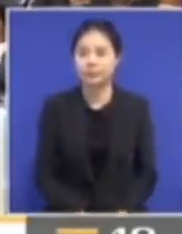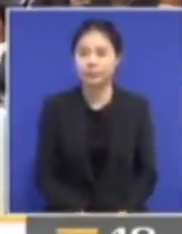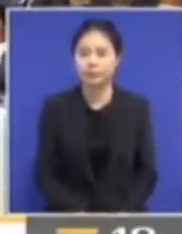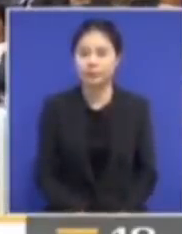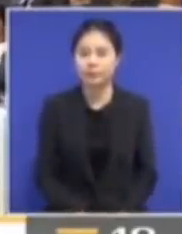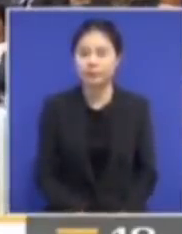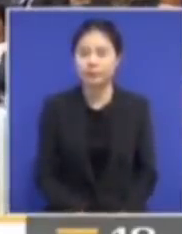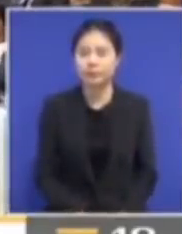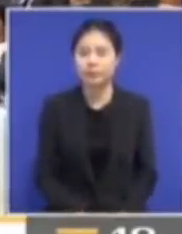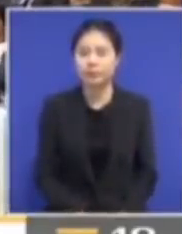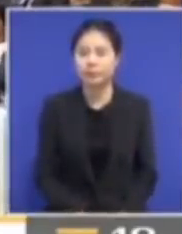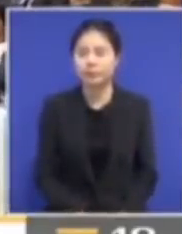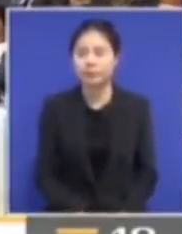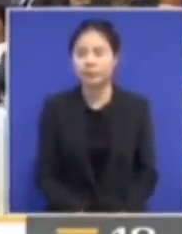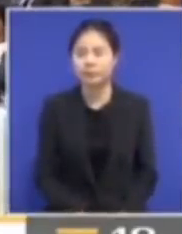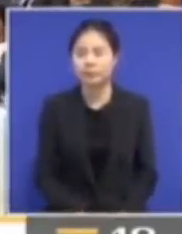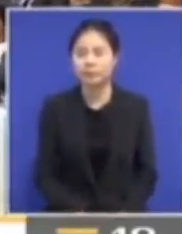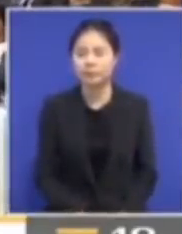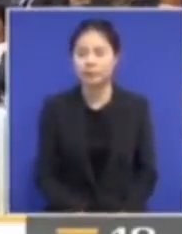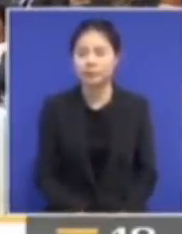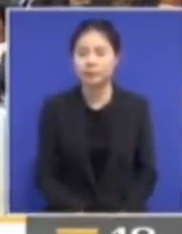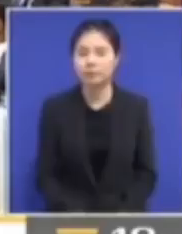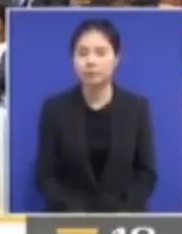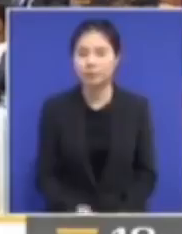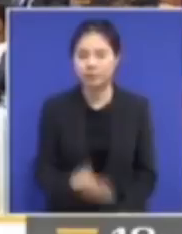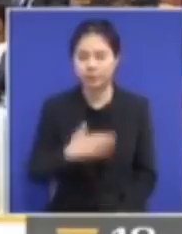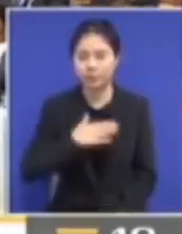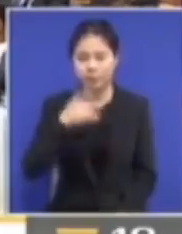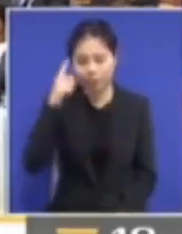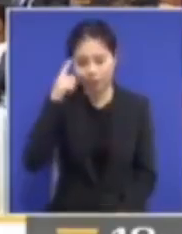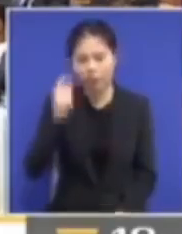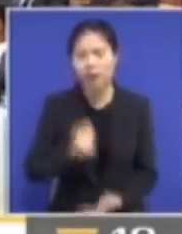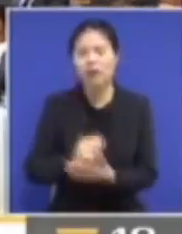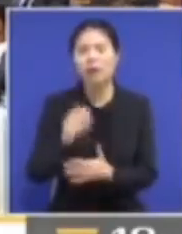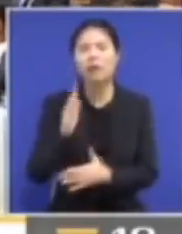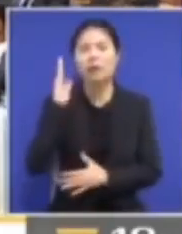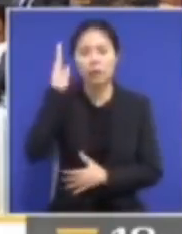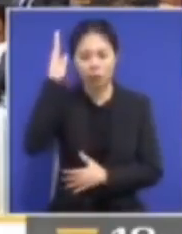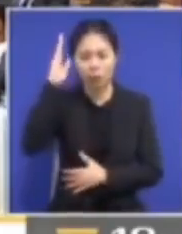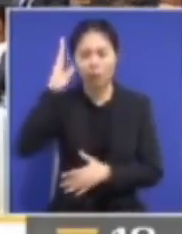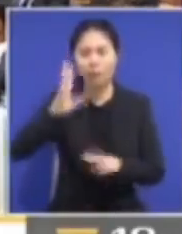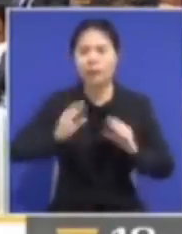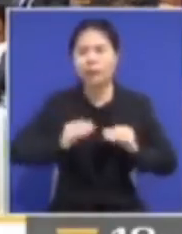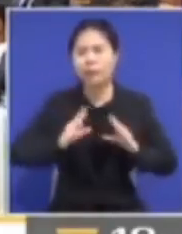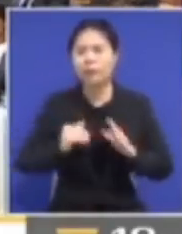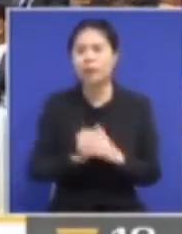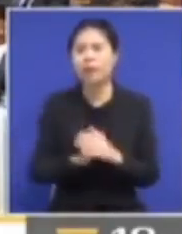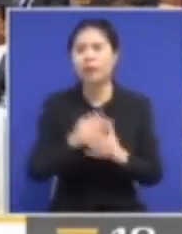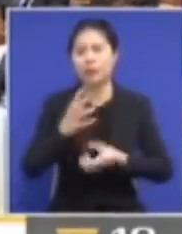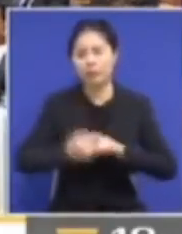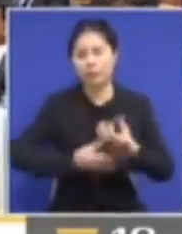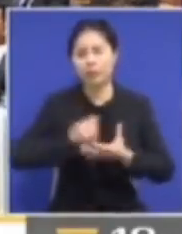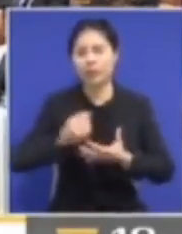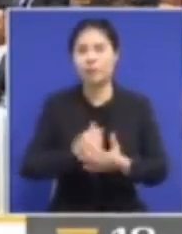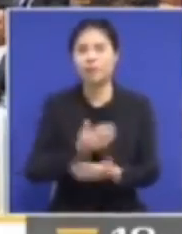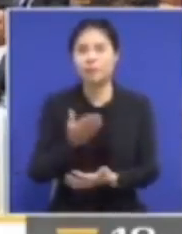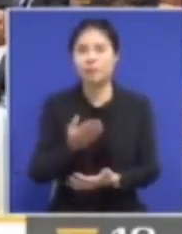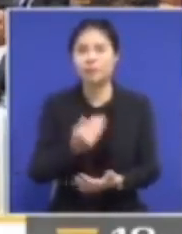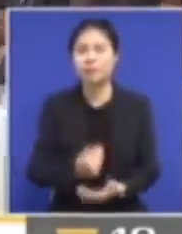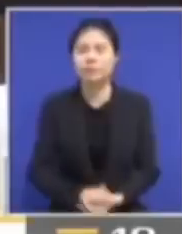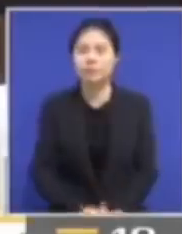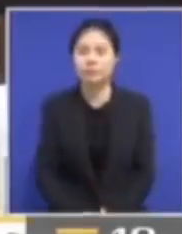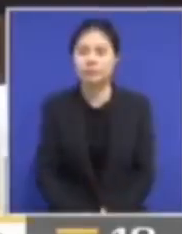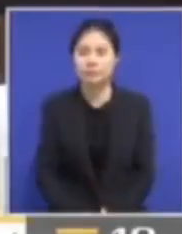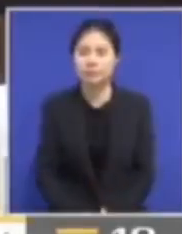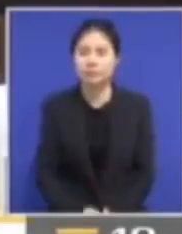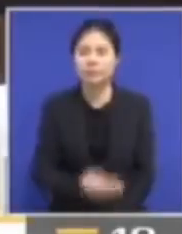ในเมื่อท่านจบแล้วก็ไม่มีอะไรผมคิดว่าท่านไม่ได้ประท้วงท่านอภิปรายอยู่นะครับกราบขอบคุณท่านประธาน ครับ